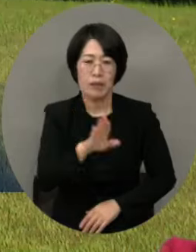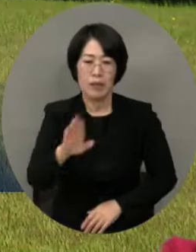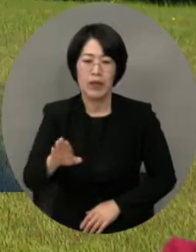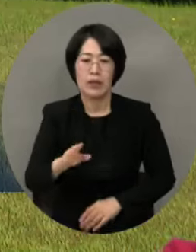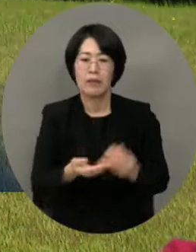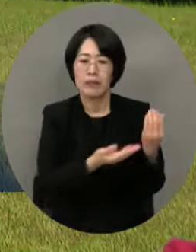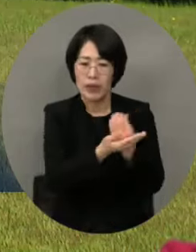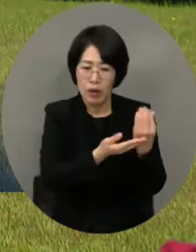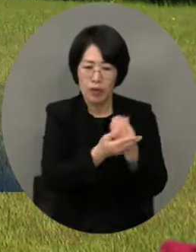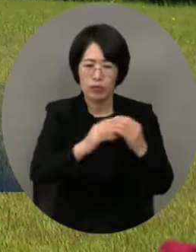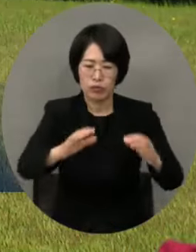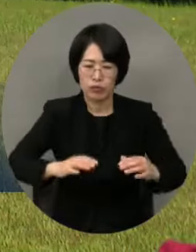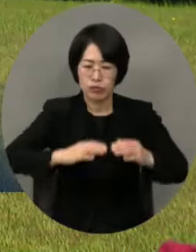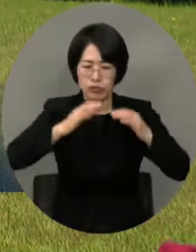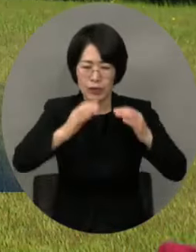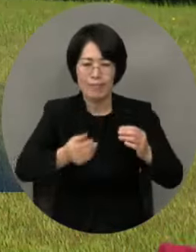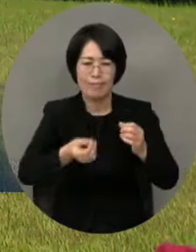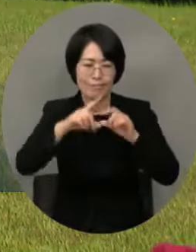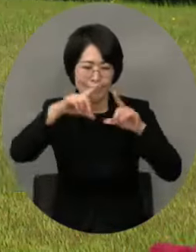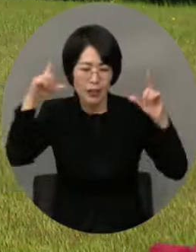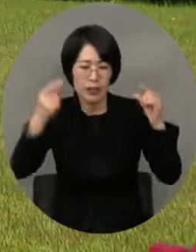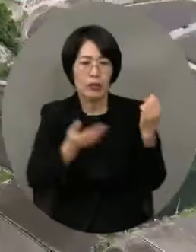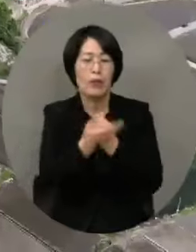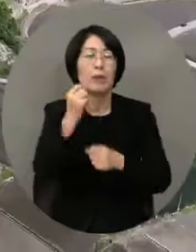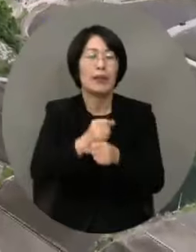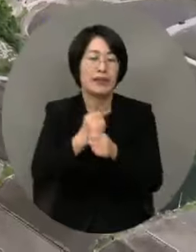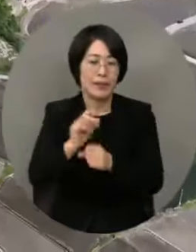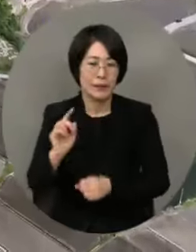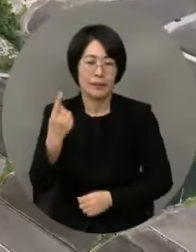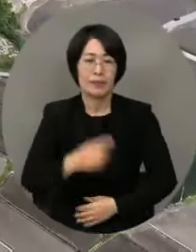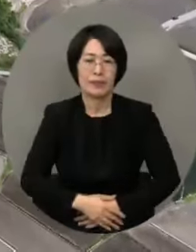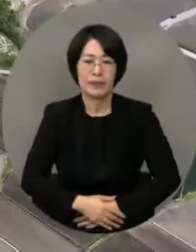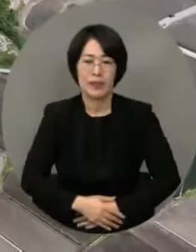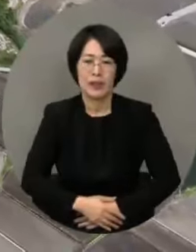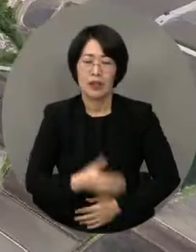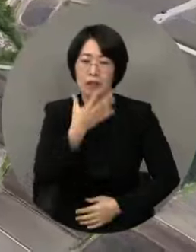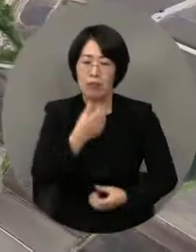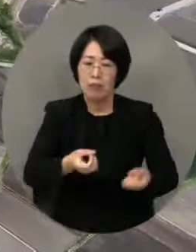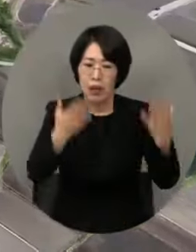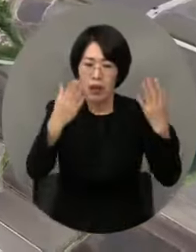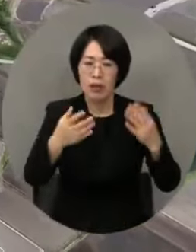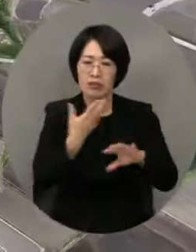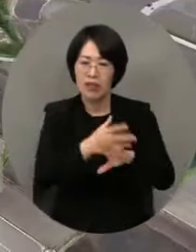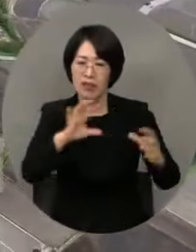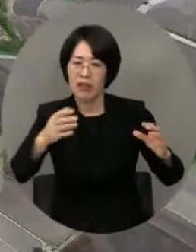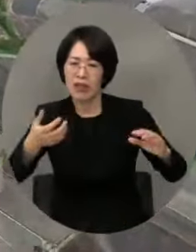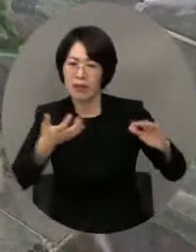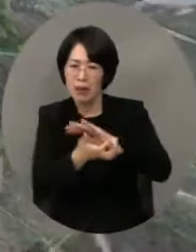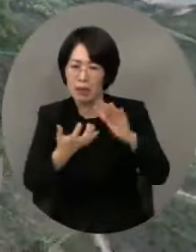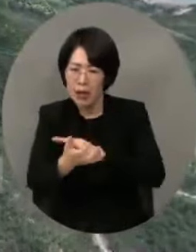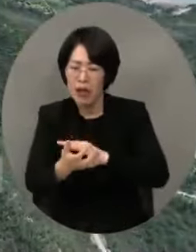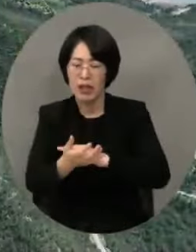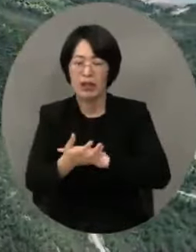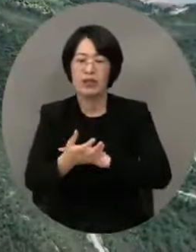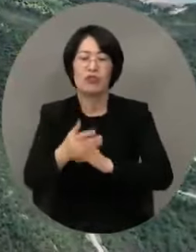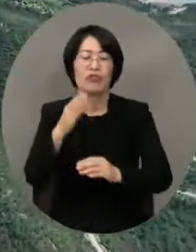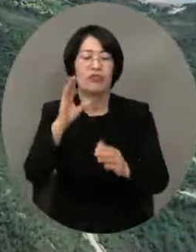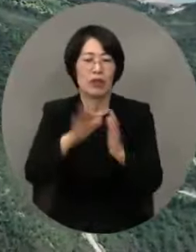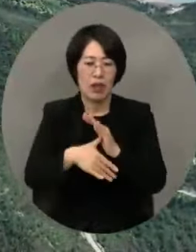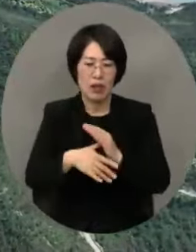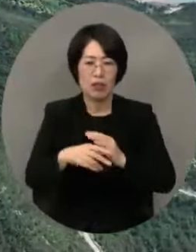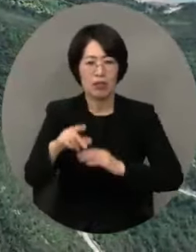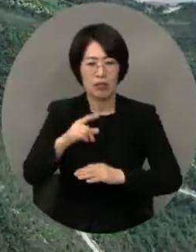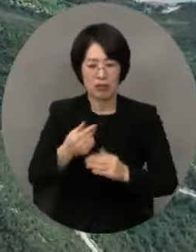섬으로 만들기 위한 하나의 문화예술 축제입니다 막 축제는 외세가 밀려오던 19세기 중반 서문